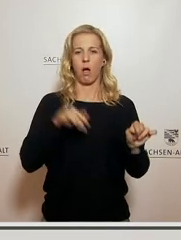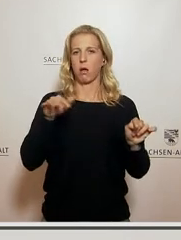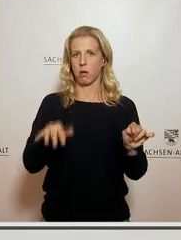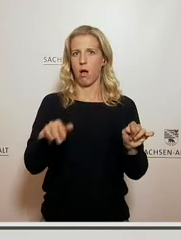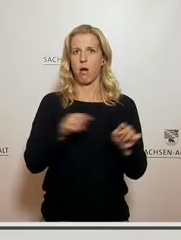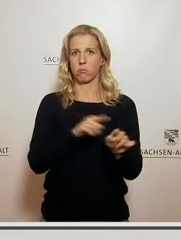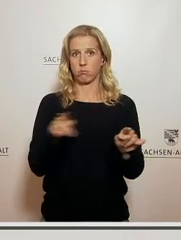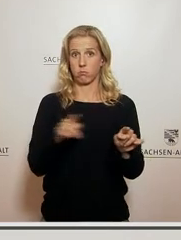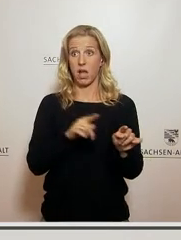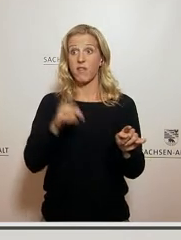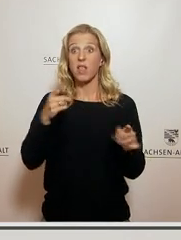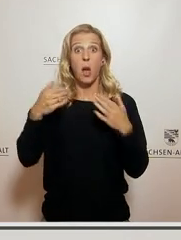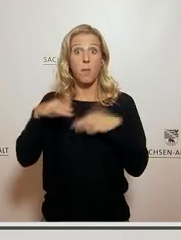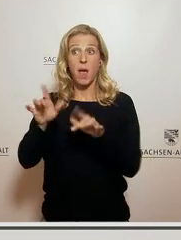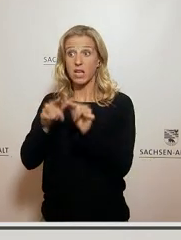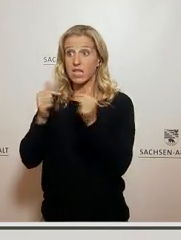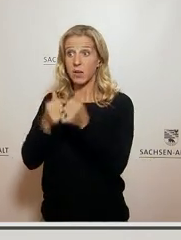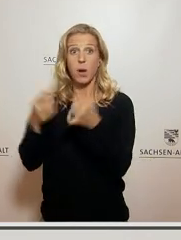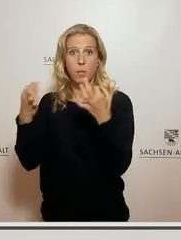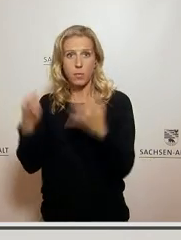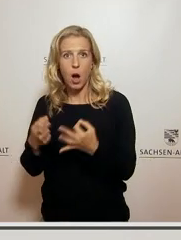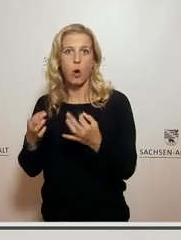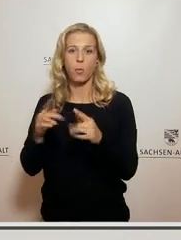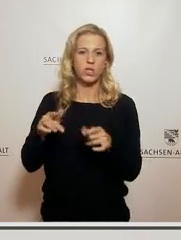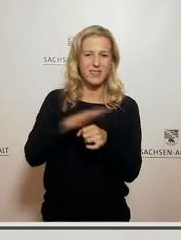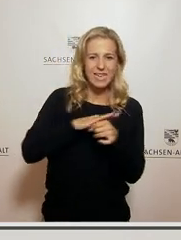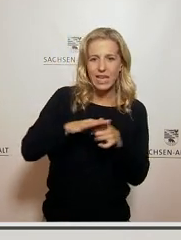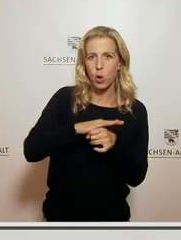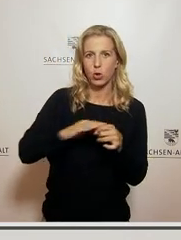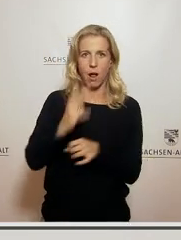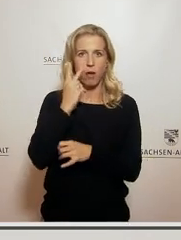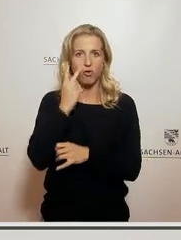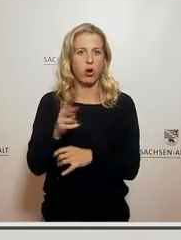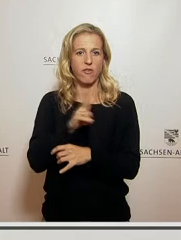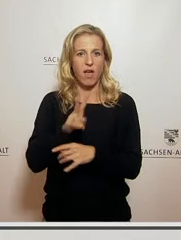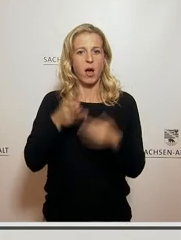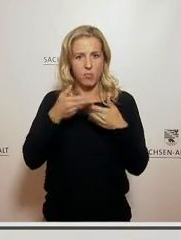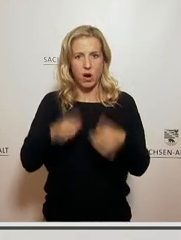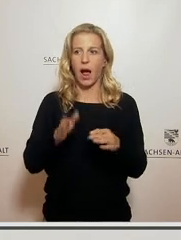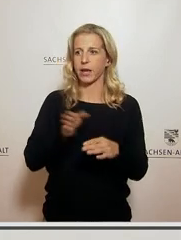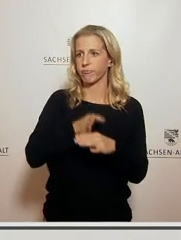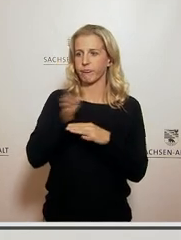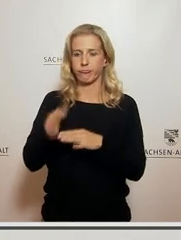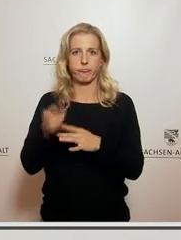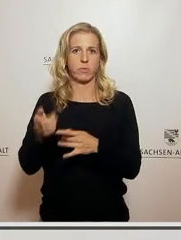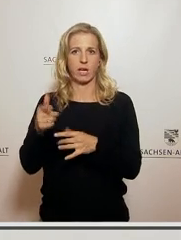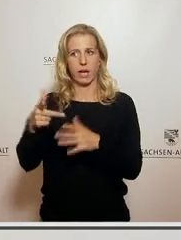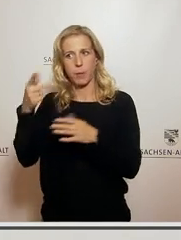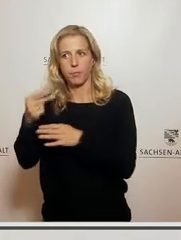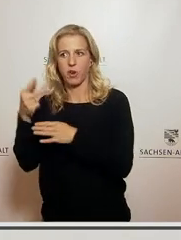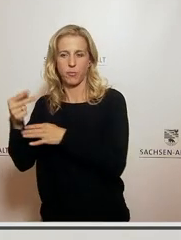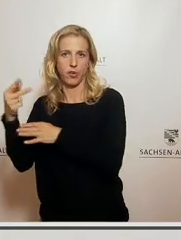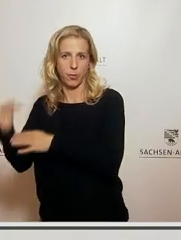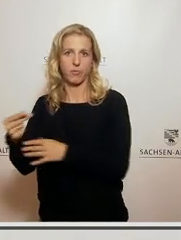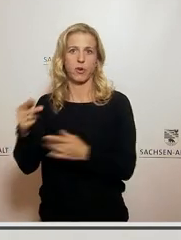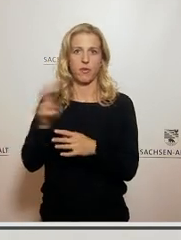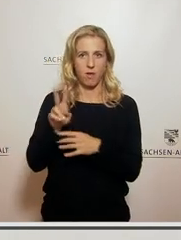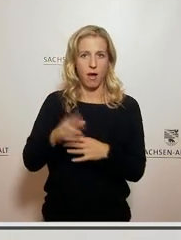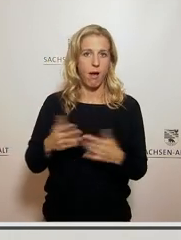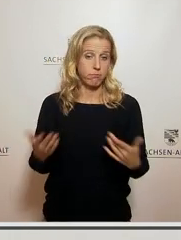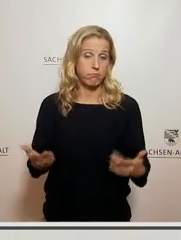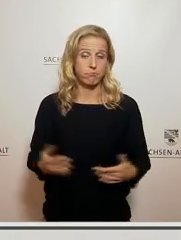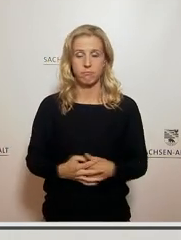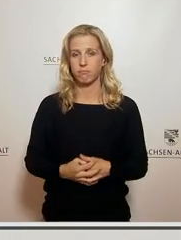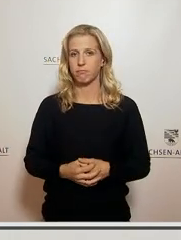mehr ist, müssen sich in den Regionen noch mal zusätzlich gekümmert werden, dass auch das weitere Impfteam damit einem Arzt untersetzt